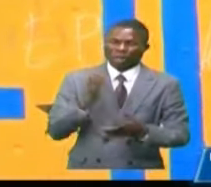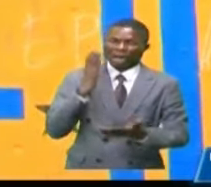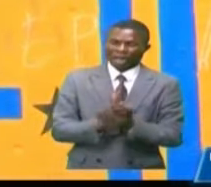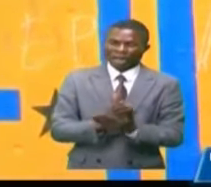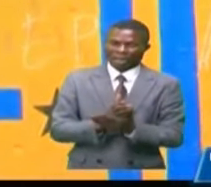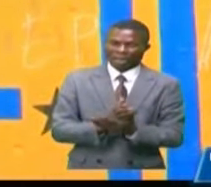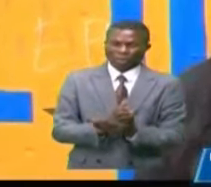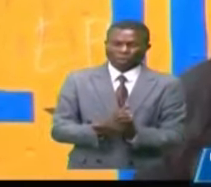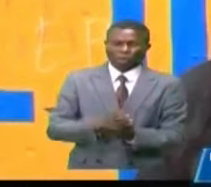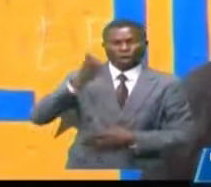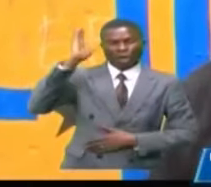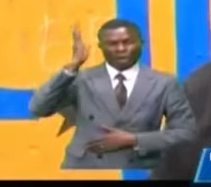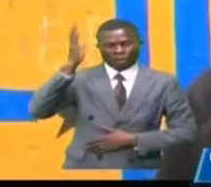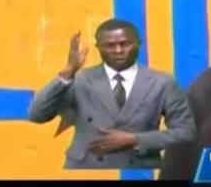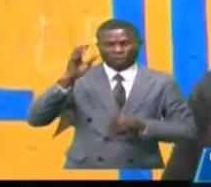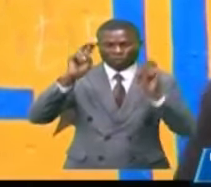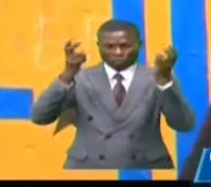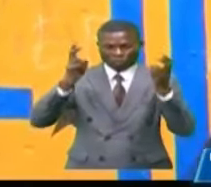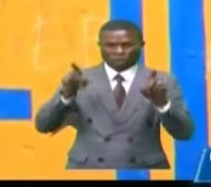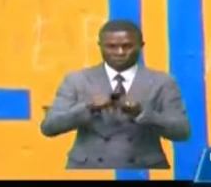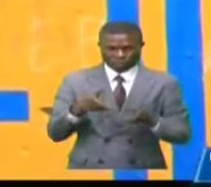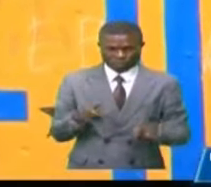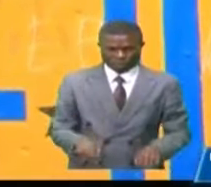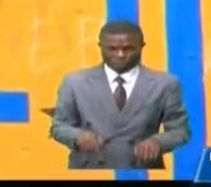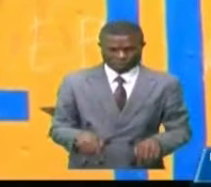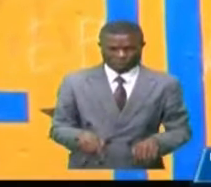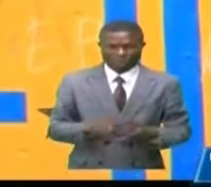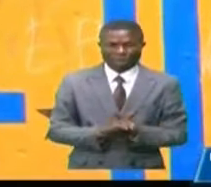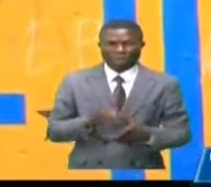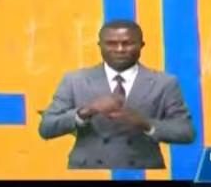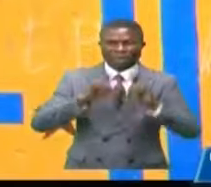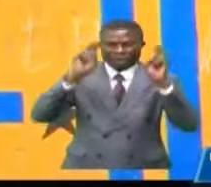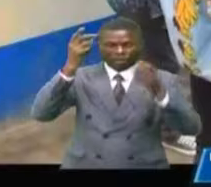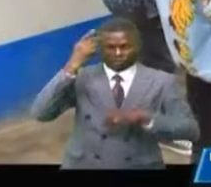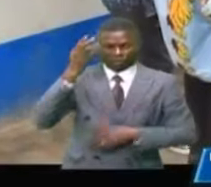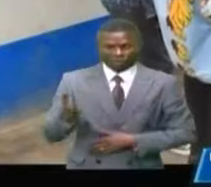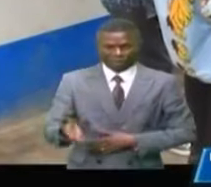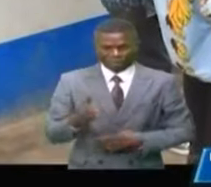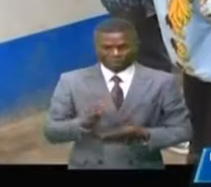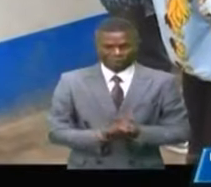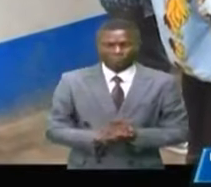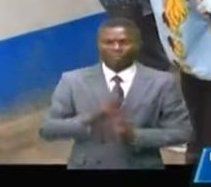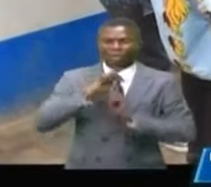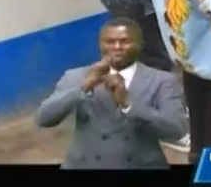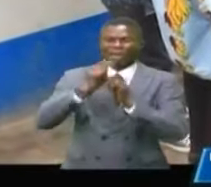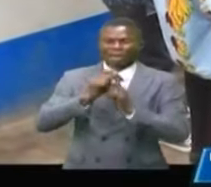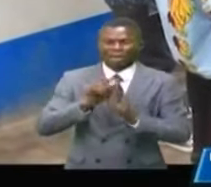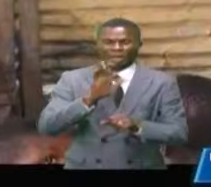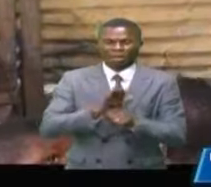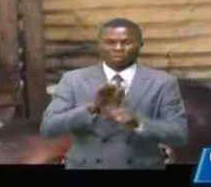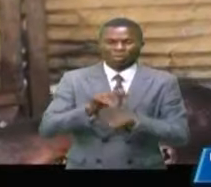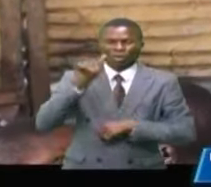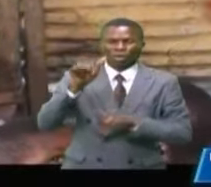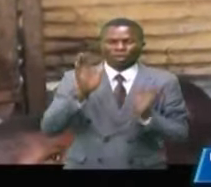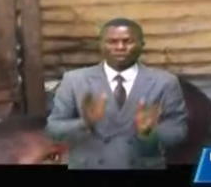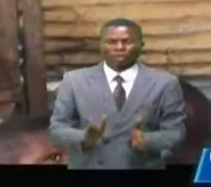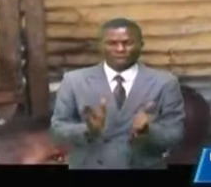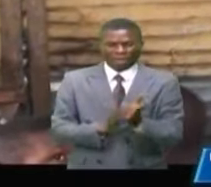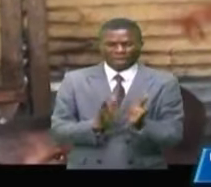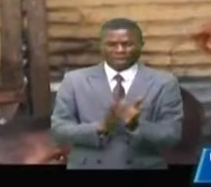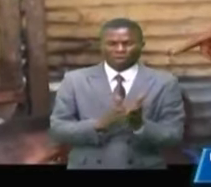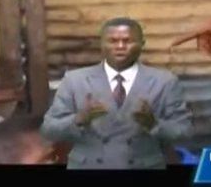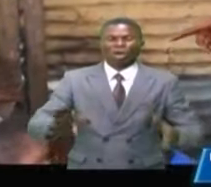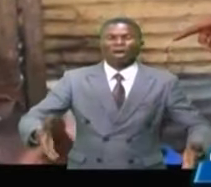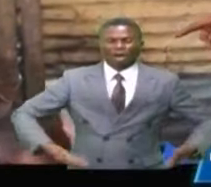la délinquance juvénile qu'on appelle le Kumuna aujourd'hui dans la ville de Kinshasa. Un geste salué par les directeurs de cet établissement